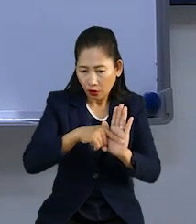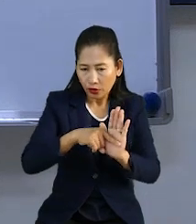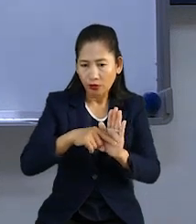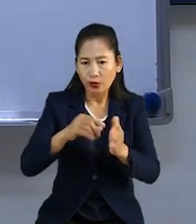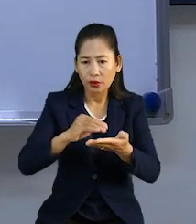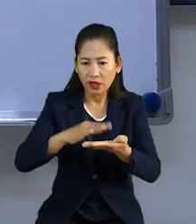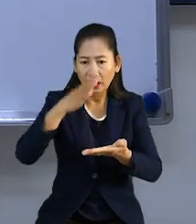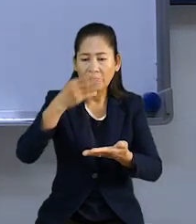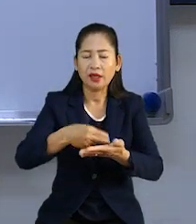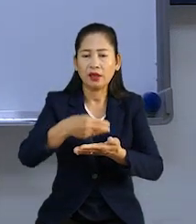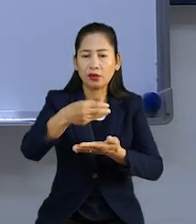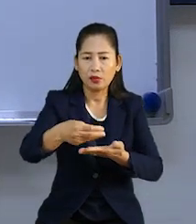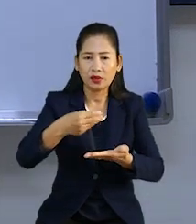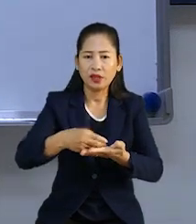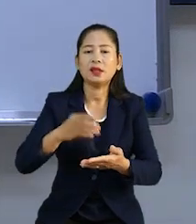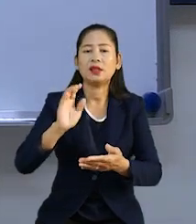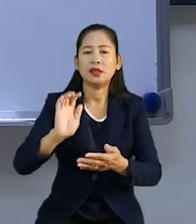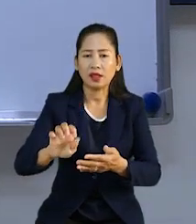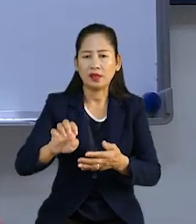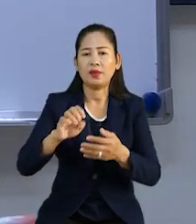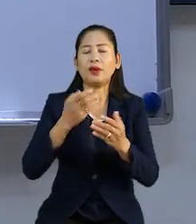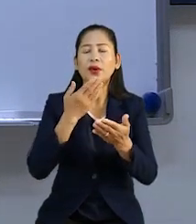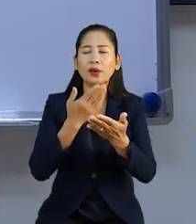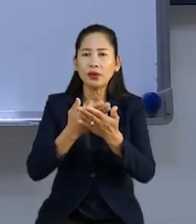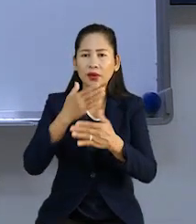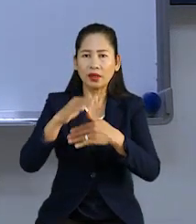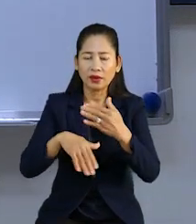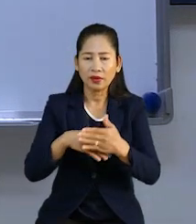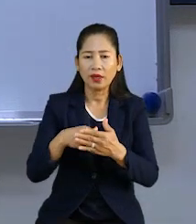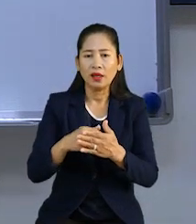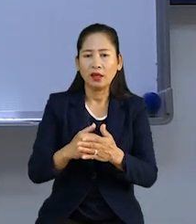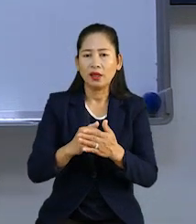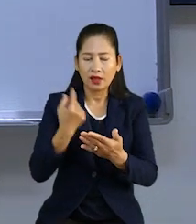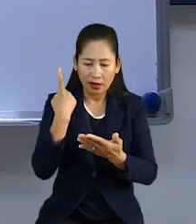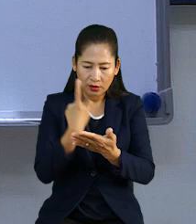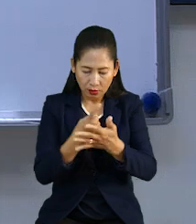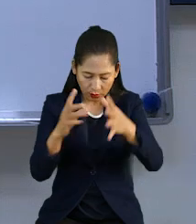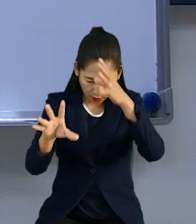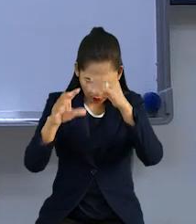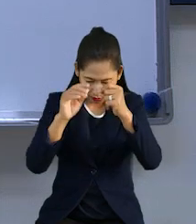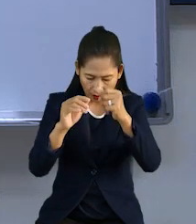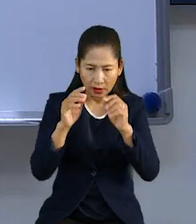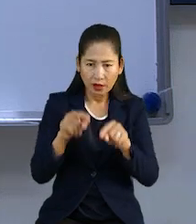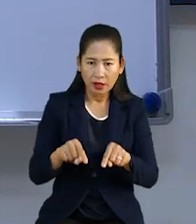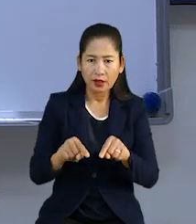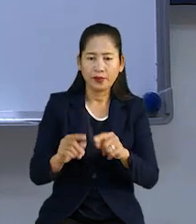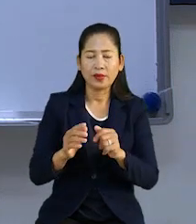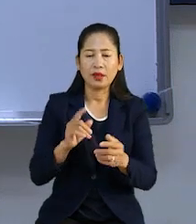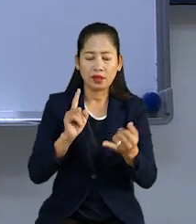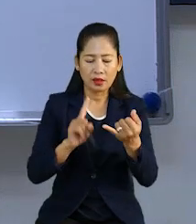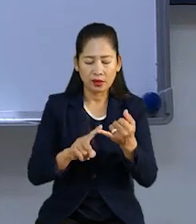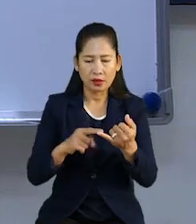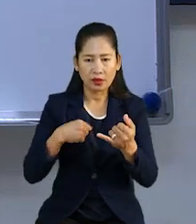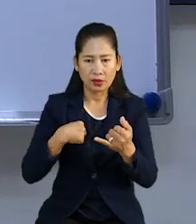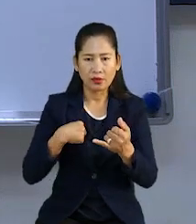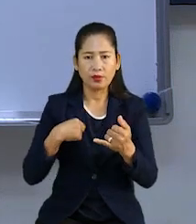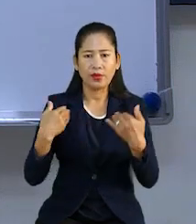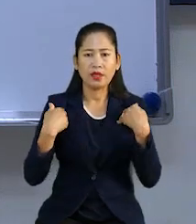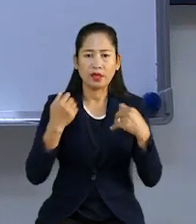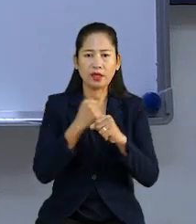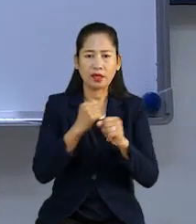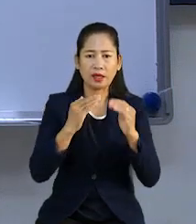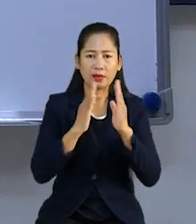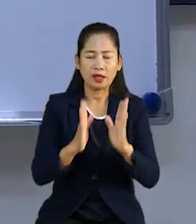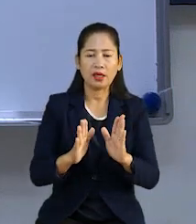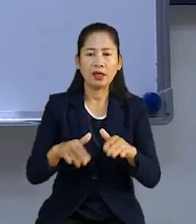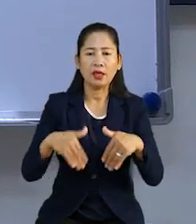đơn thay tung đỉnh, chà. Ở con chân ơn, xâm rạp ca châu rùm sắp xa nơi bên đi. Chỉ trong khói nhạc rưu có miệng cây cáp